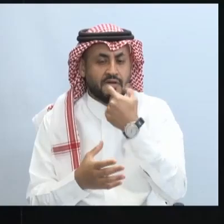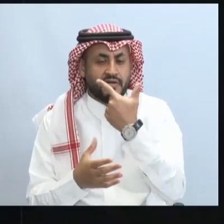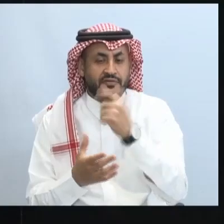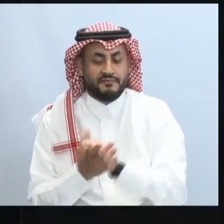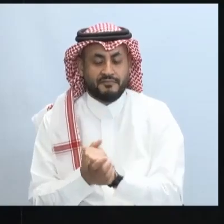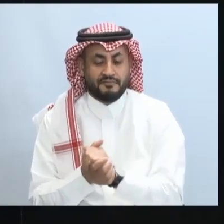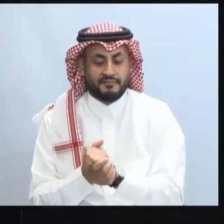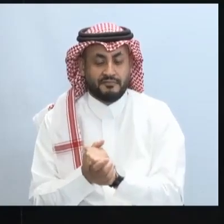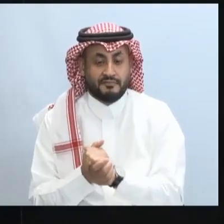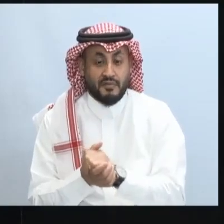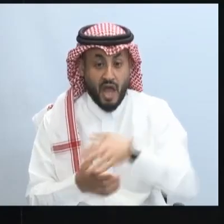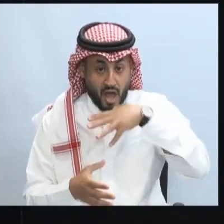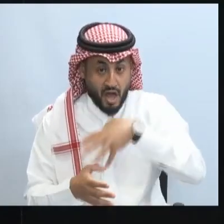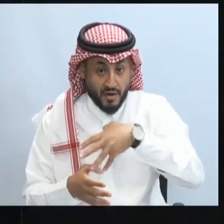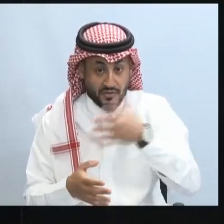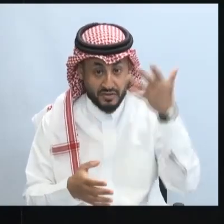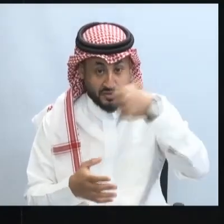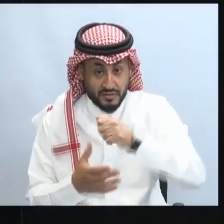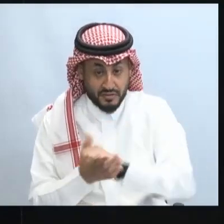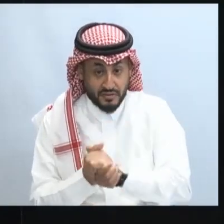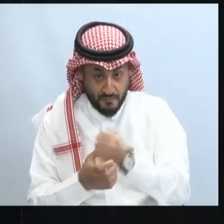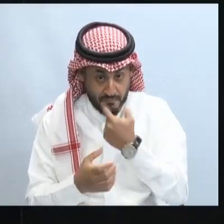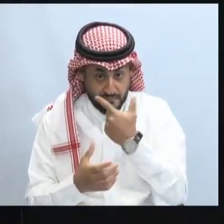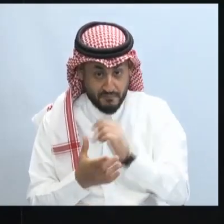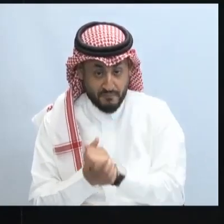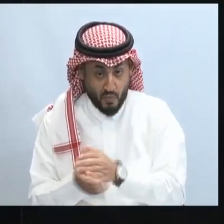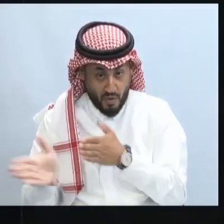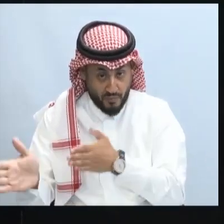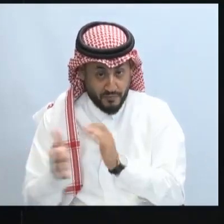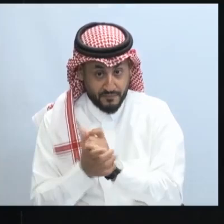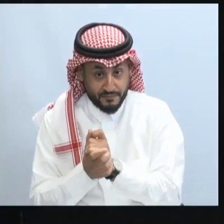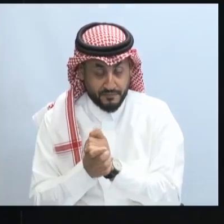وهل كان النبي صلى الله عليه وسلم قدوتنا يتبسم